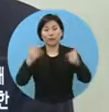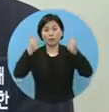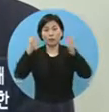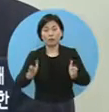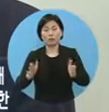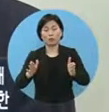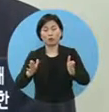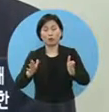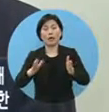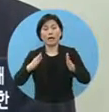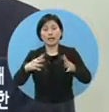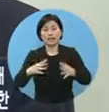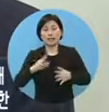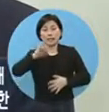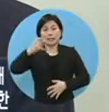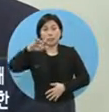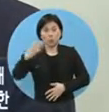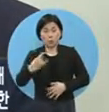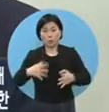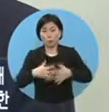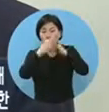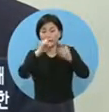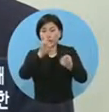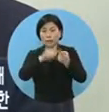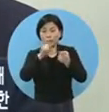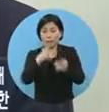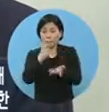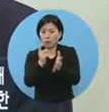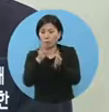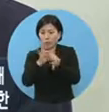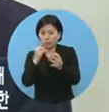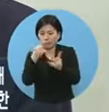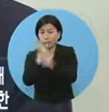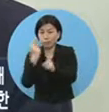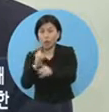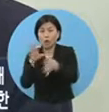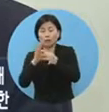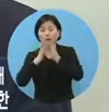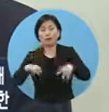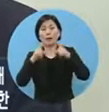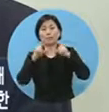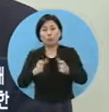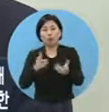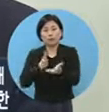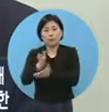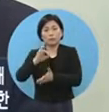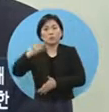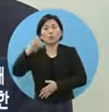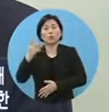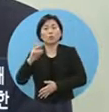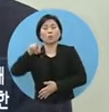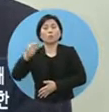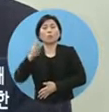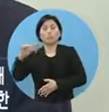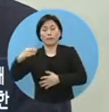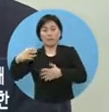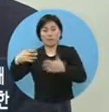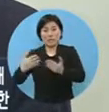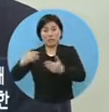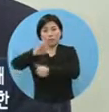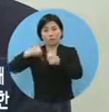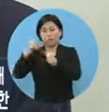이번 회기 동안 의용 소방대 설치 및 운영에 관한 조례 일부 개정을 통하여 전라남도 내 전담 의용